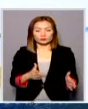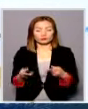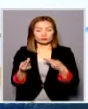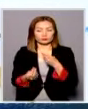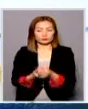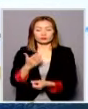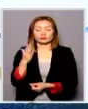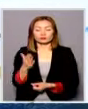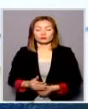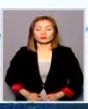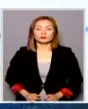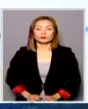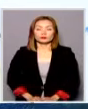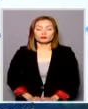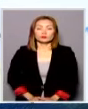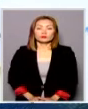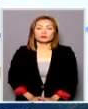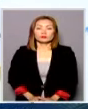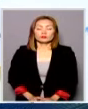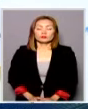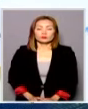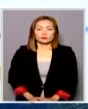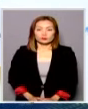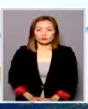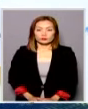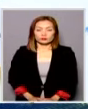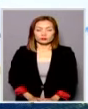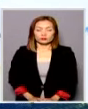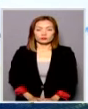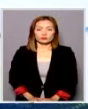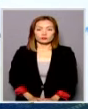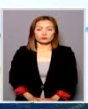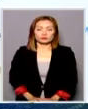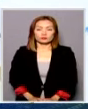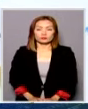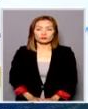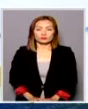проявляют заботу о своем сотруднике, где каждый хочет пораньше уйти на пенсию и быть